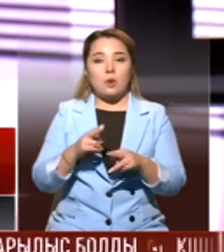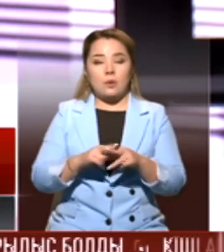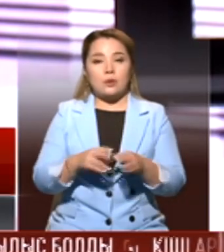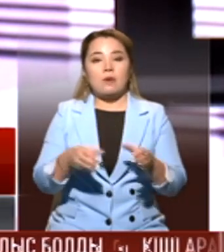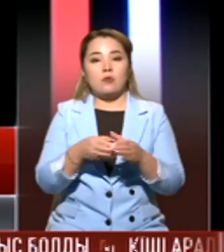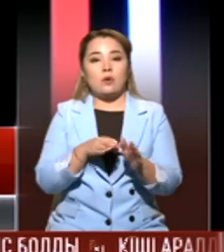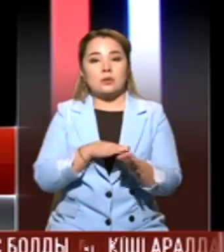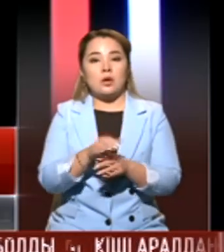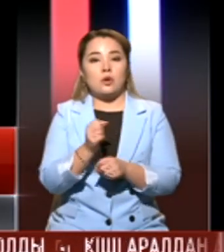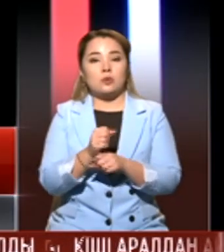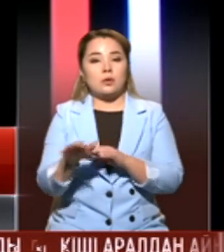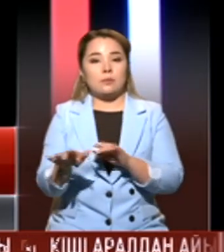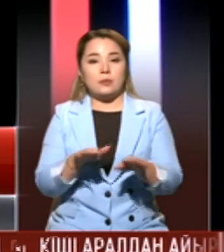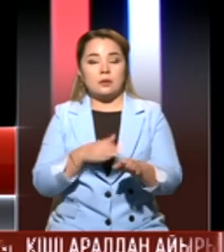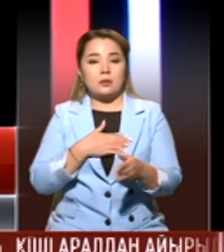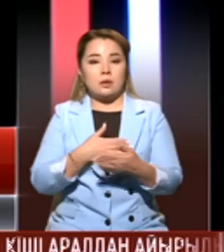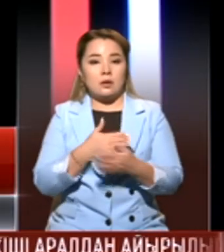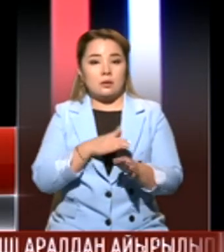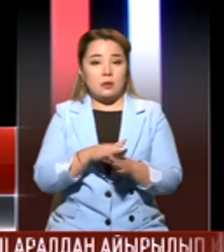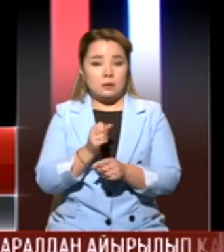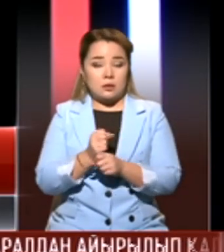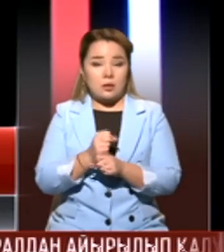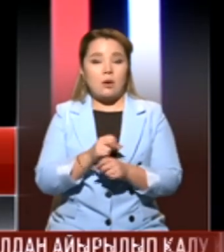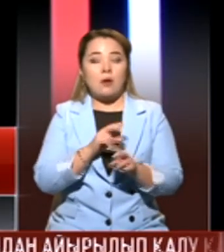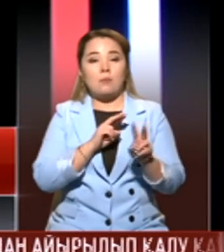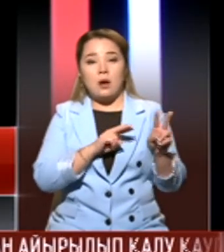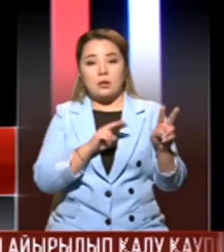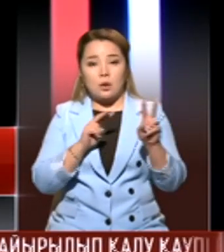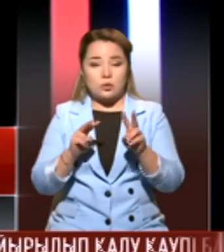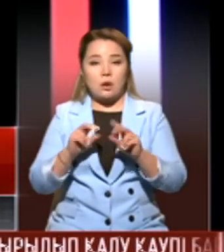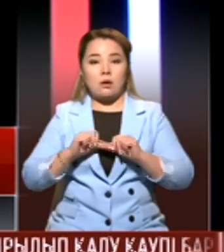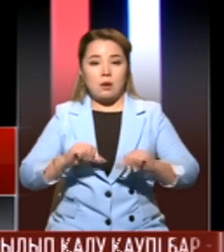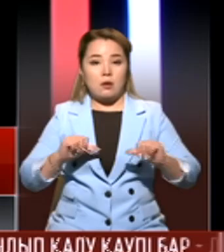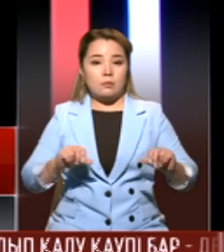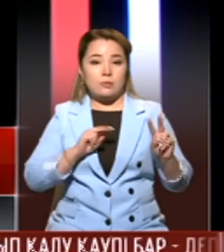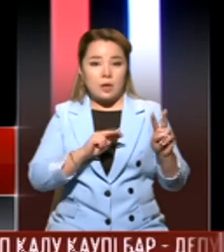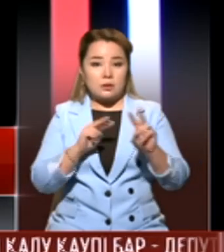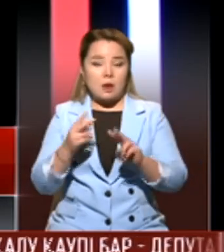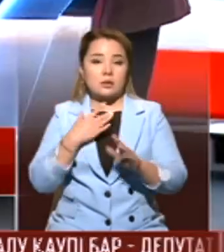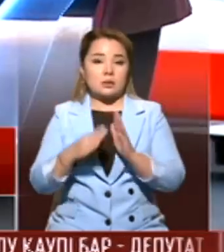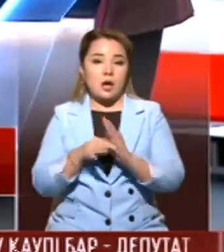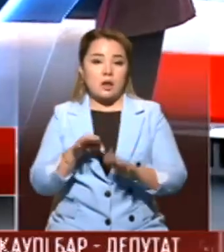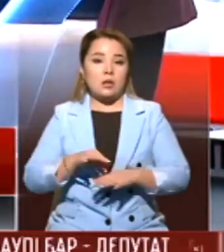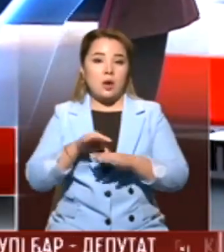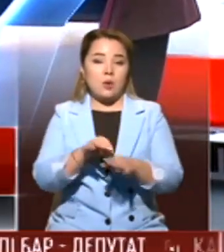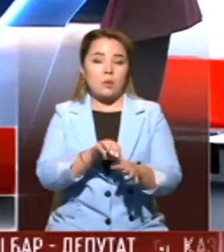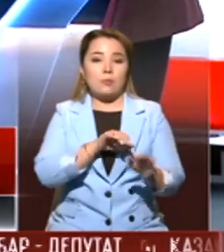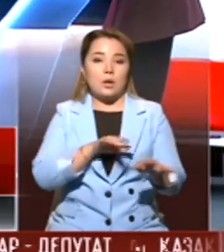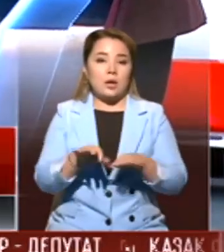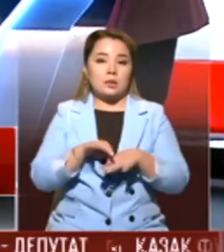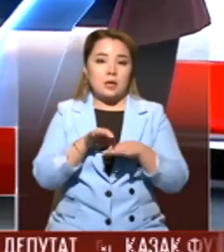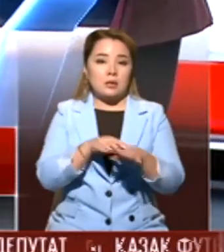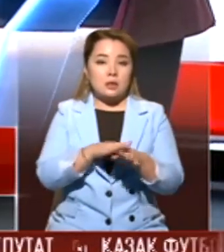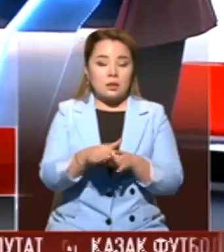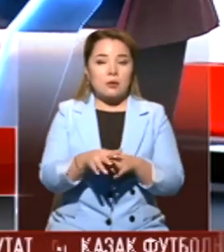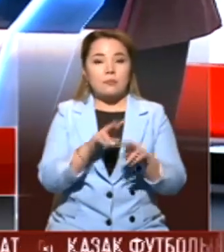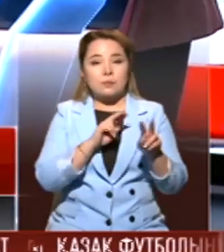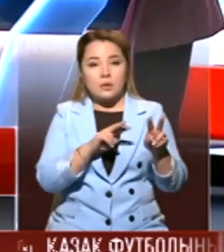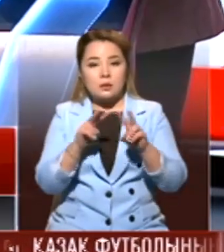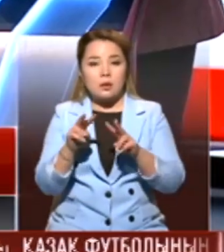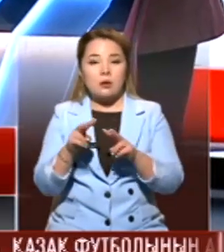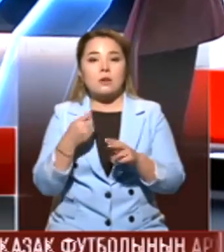функция атқаратын мәселелерінде, яғни бақылаушы, байқаушы ол сайлау процесін қарастырады, сайлау процесін жүруін қарастырады,